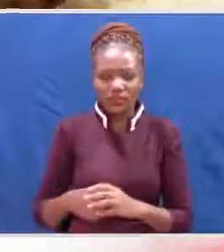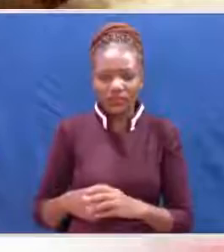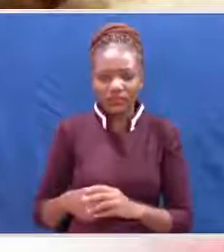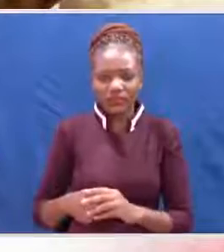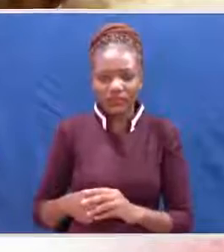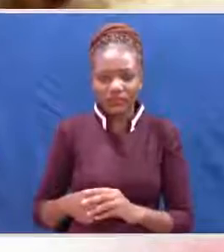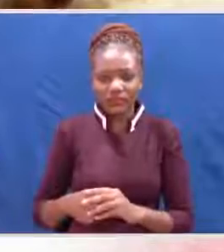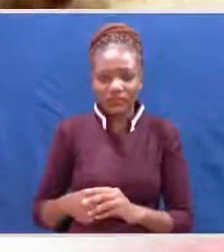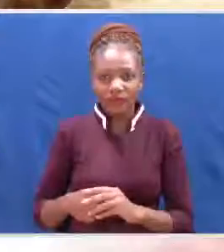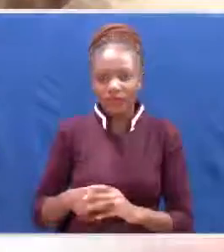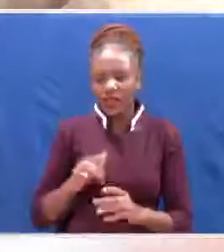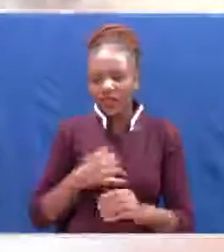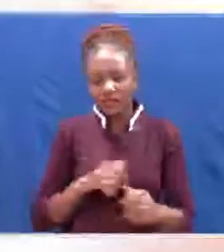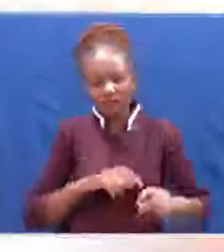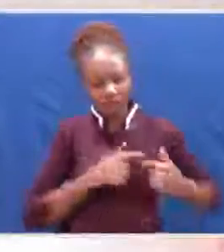Yeah. Mazee ina heart.